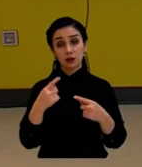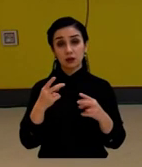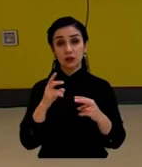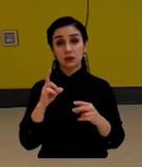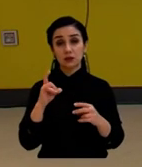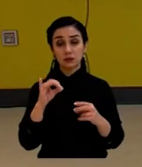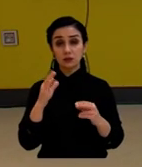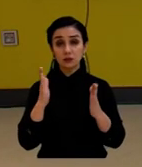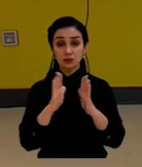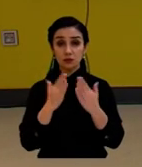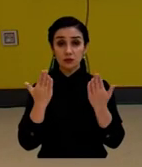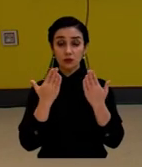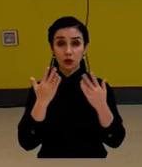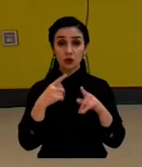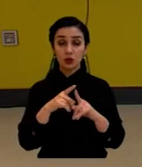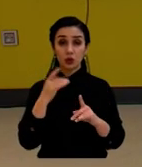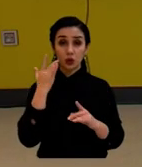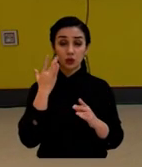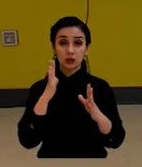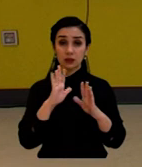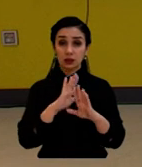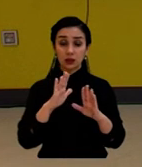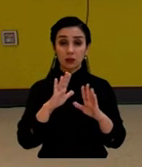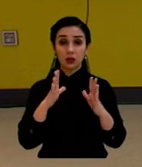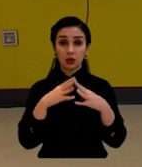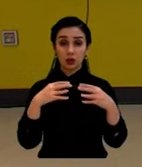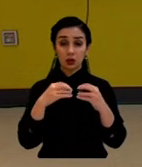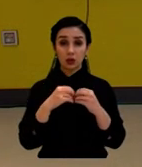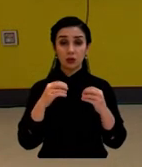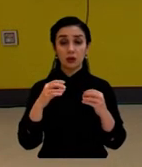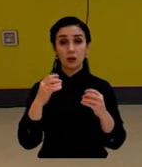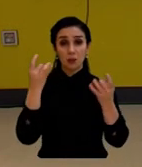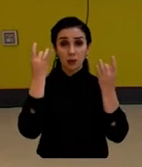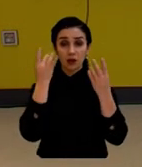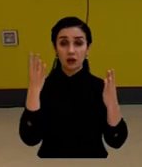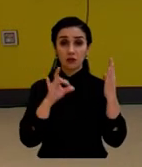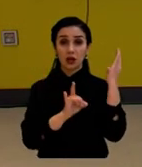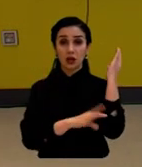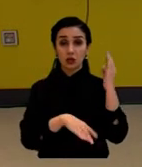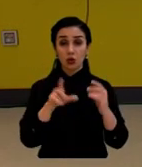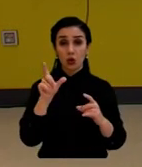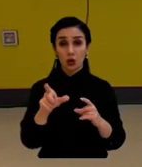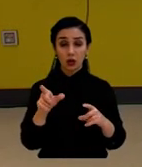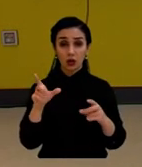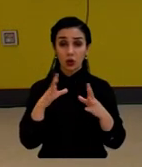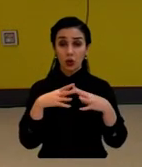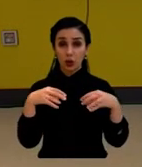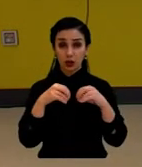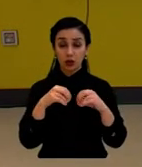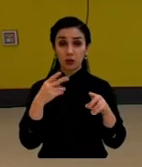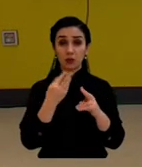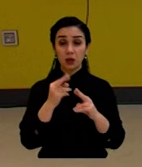hikmatimiz: kitob o'qishni odat qilmagan oila ma'naviy qashshoq oiladir. Ushbu hikmat